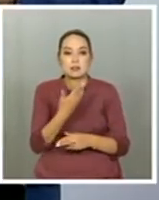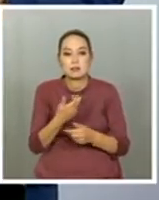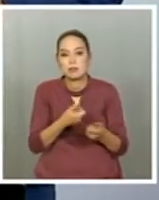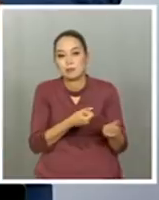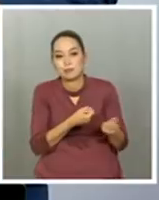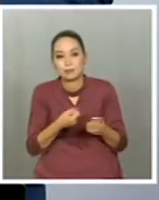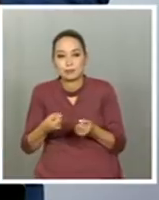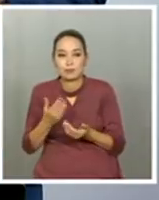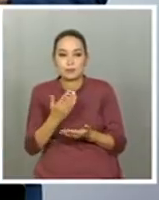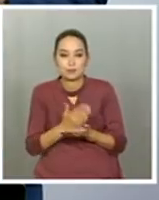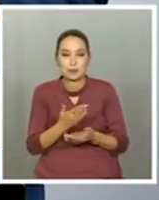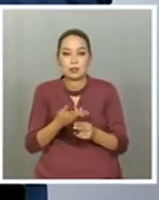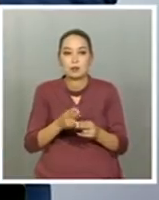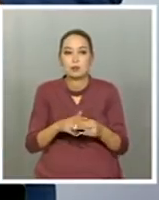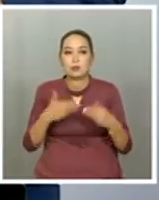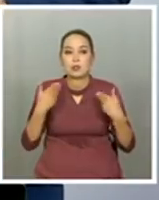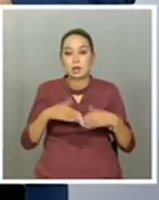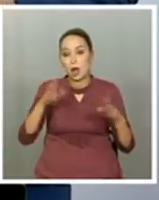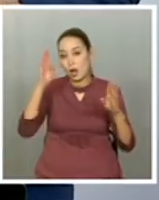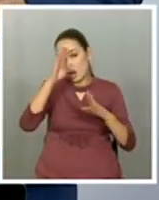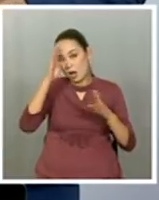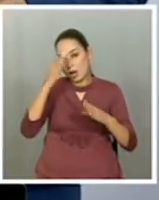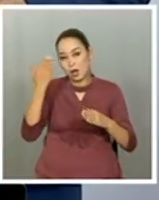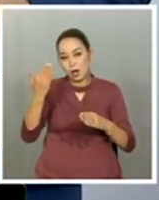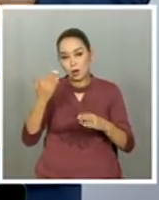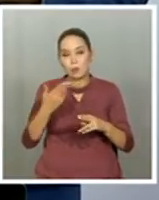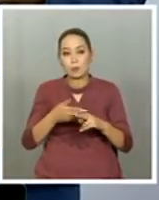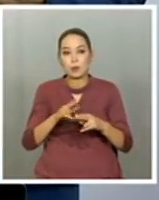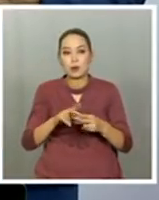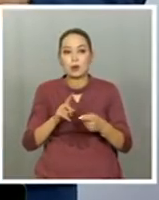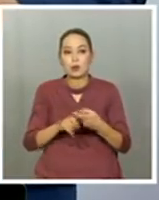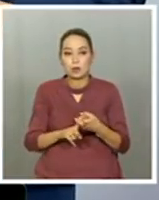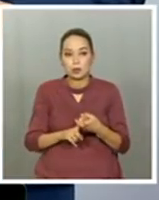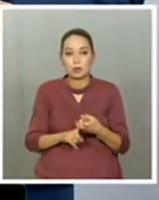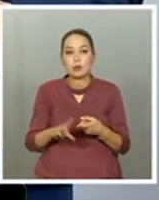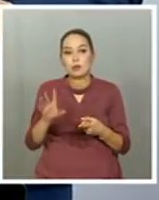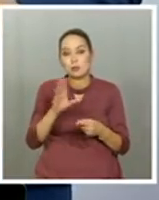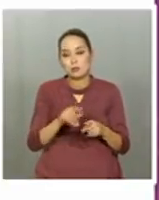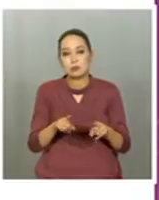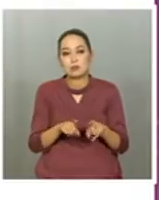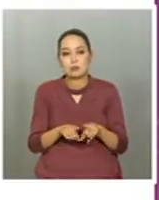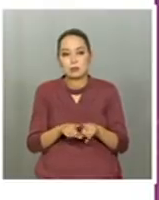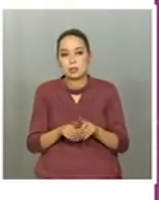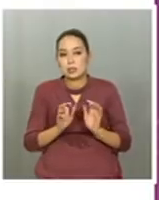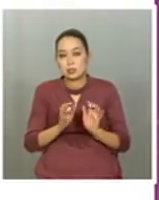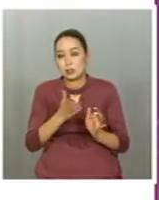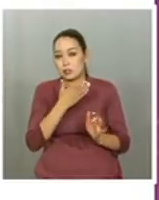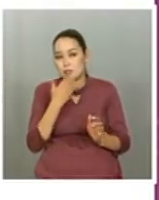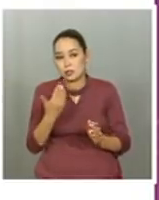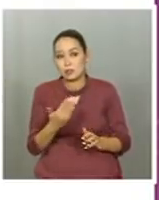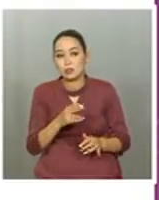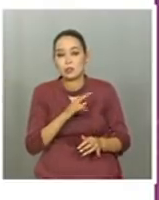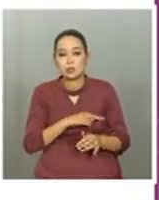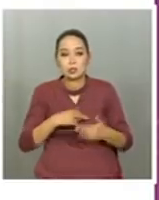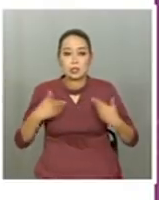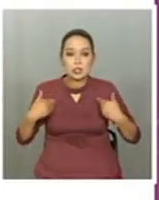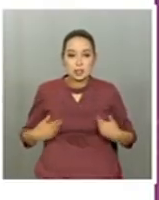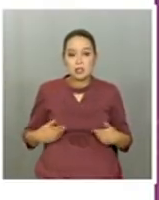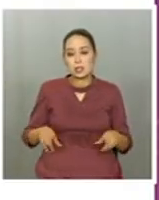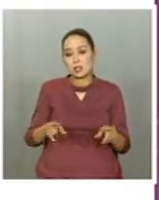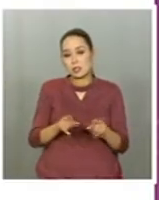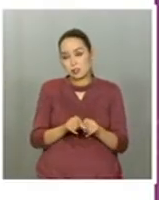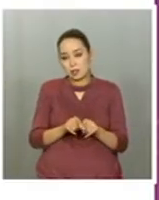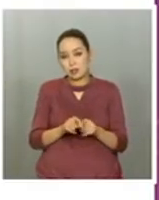денеге әсер ететін ауаның кедергі күшін бұл жағдайда біз ескеріп отырған жоқпыз. Жер мен дене арасындағы байланысқан жүйені